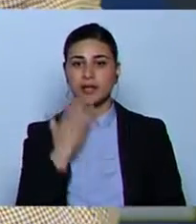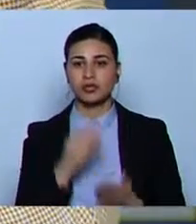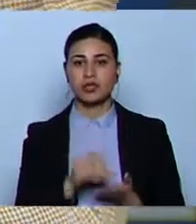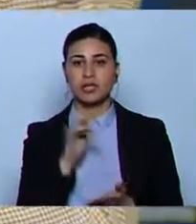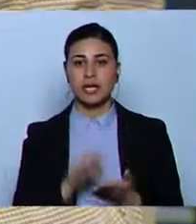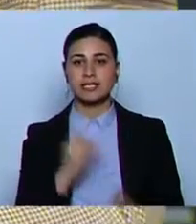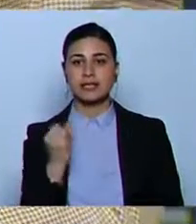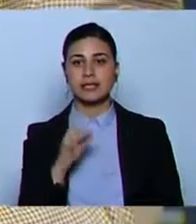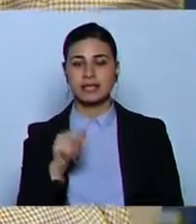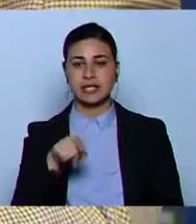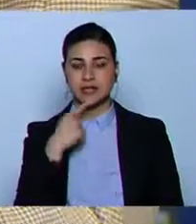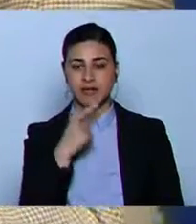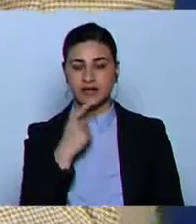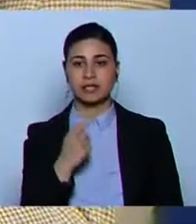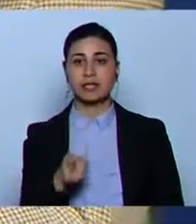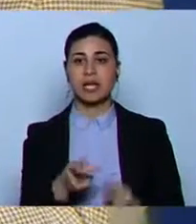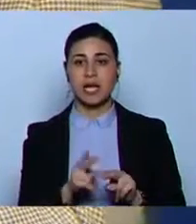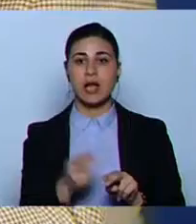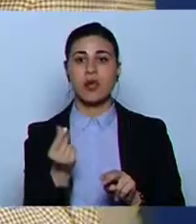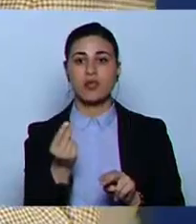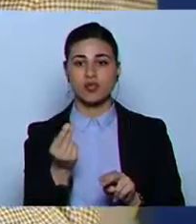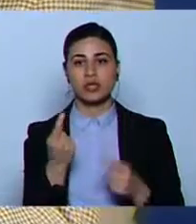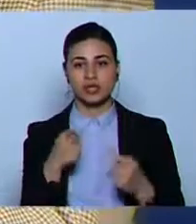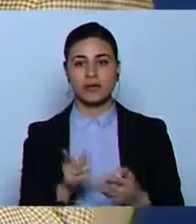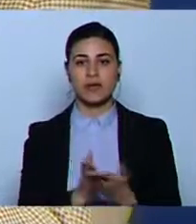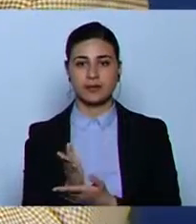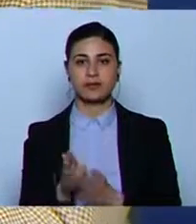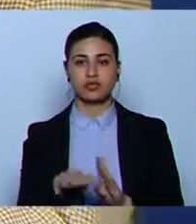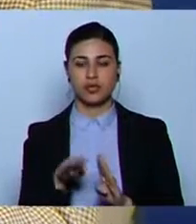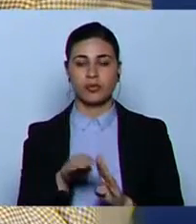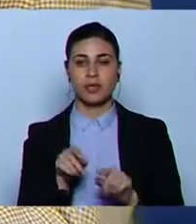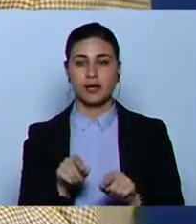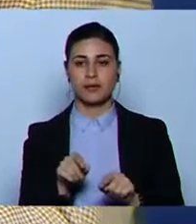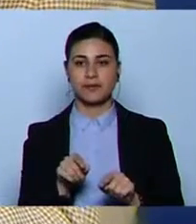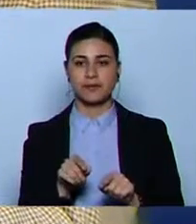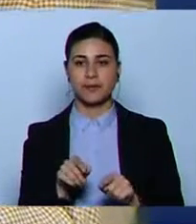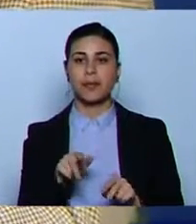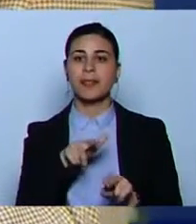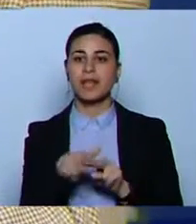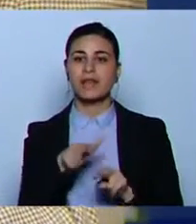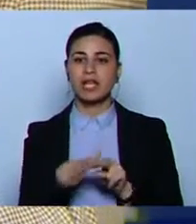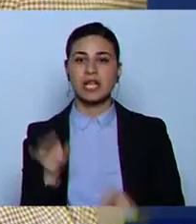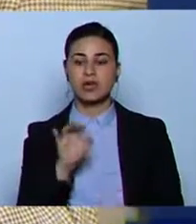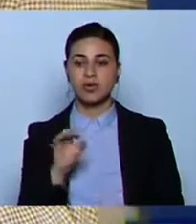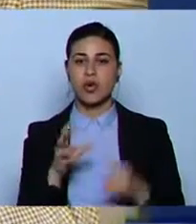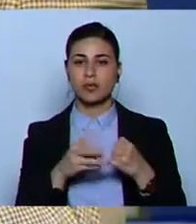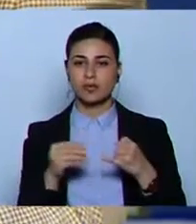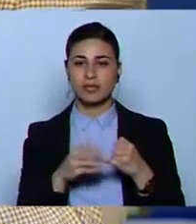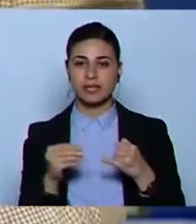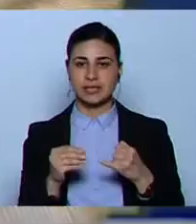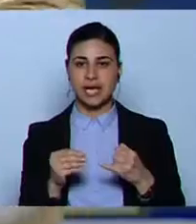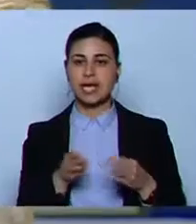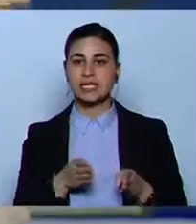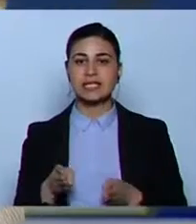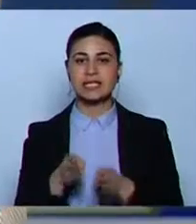ინტერესი და თქვენს რომ ისტრა, მოდი აი ამ ფული, ეს ფული მიმართოთ, თქვათ, აი ვენახებ სახნავსათეს მიწებთან